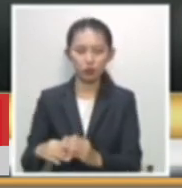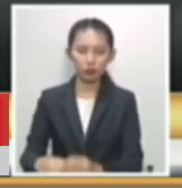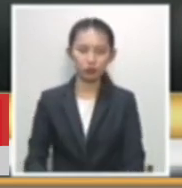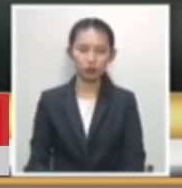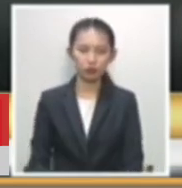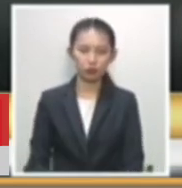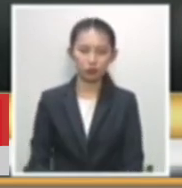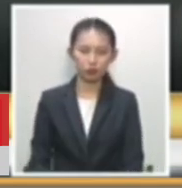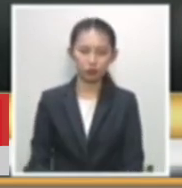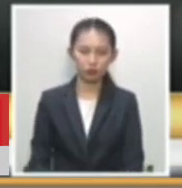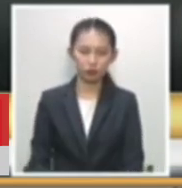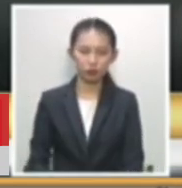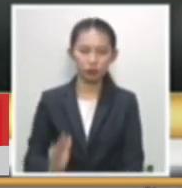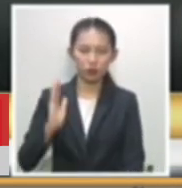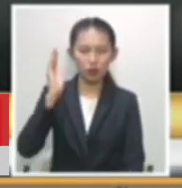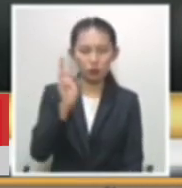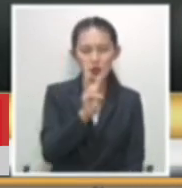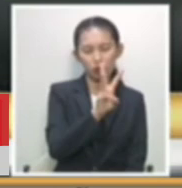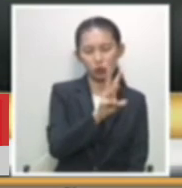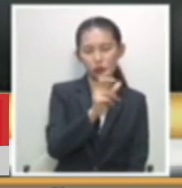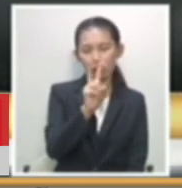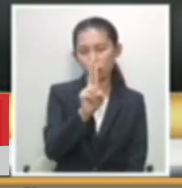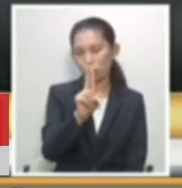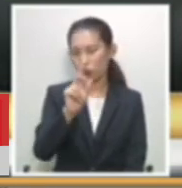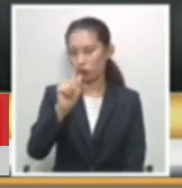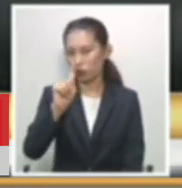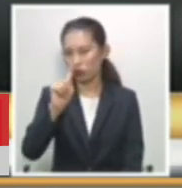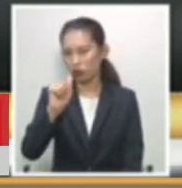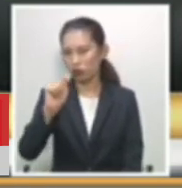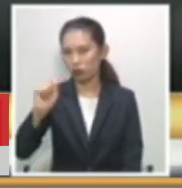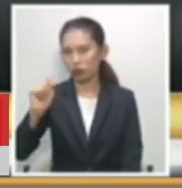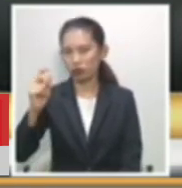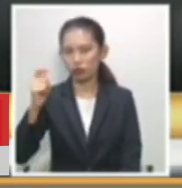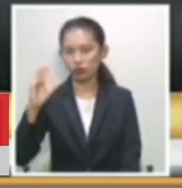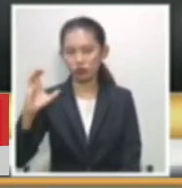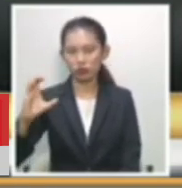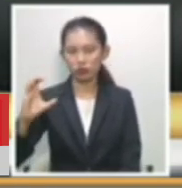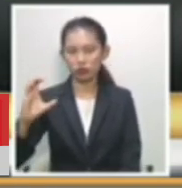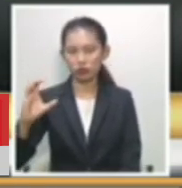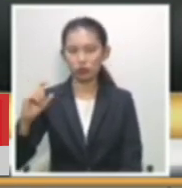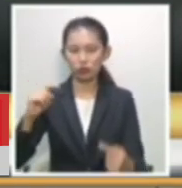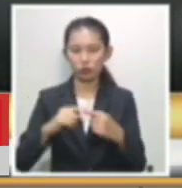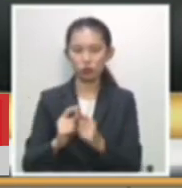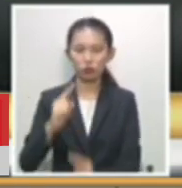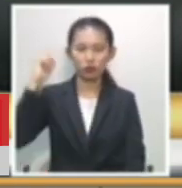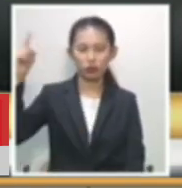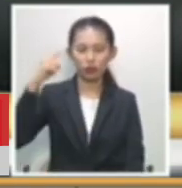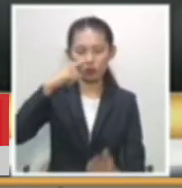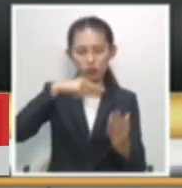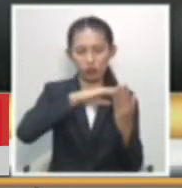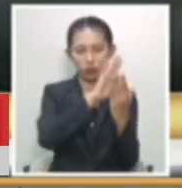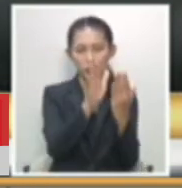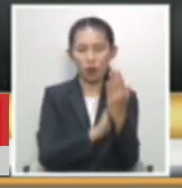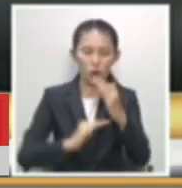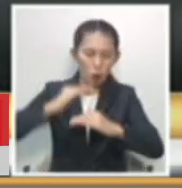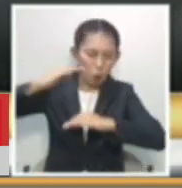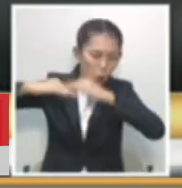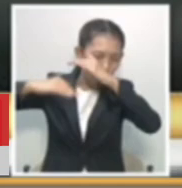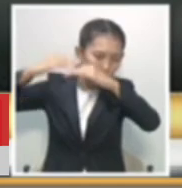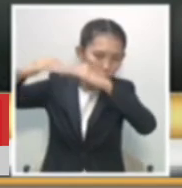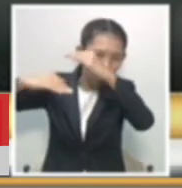า WTTC ก็ดีคาดการว่าการท่องเที่ยวไทยมีศักยภาพที่จะเติบโตอีกม